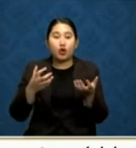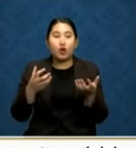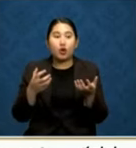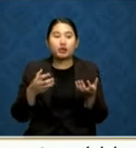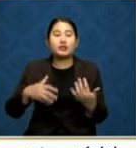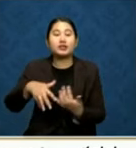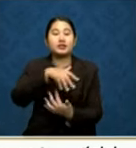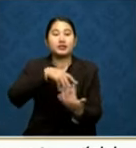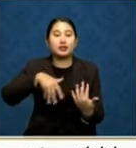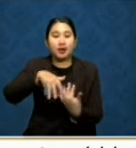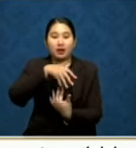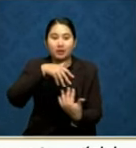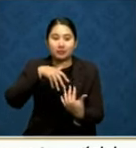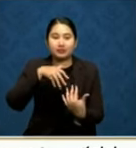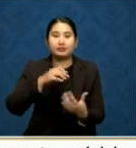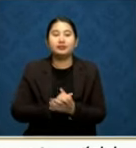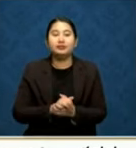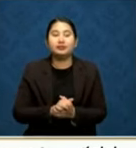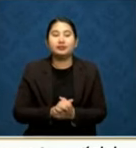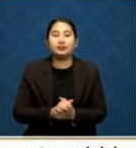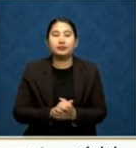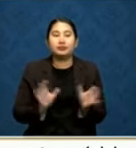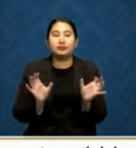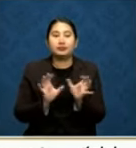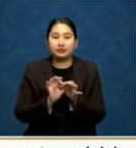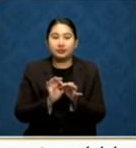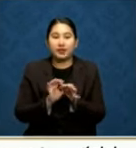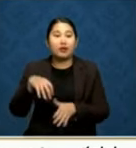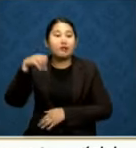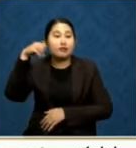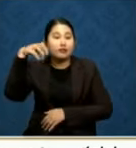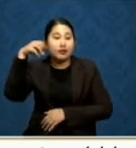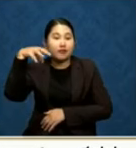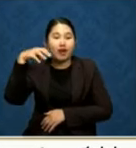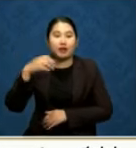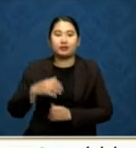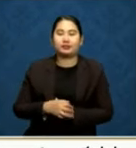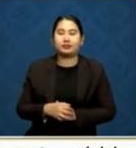เกี่ยวกับกิจการไฟฟ้าครับ